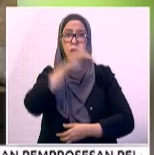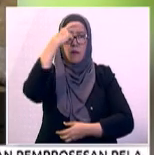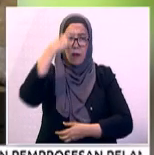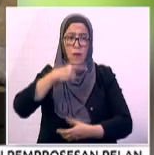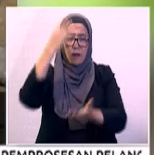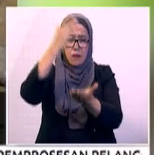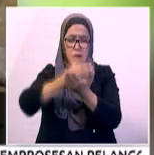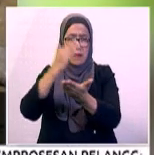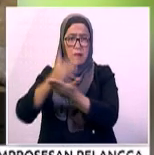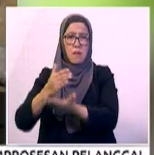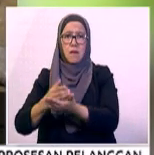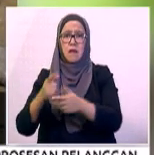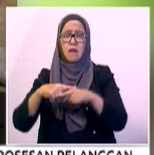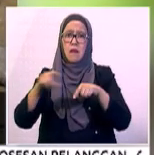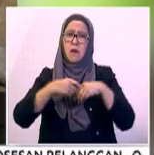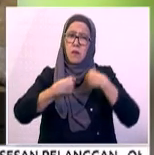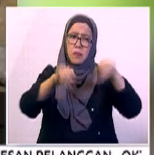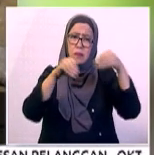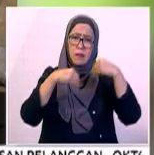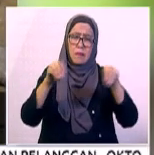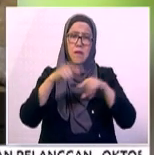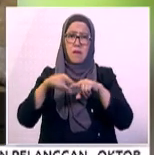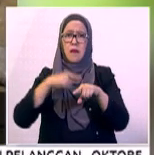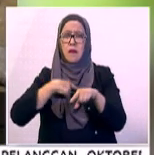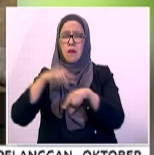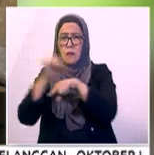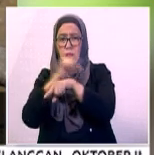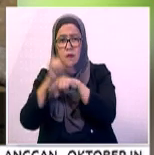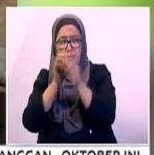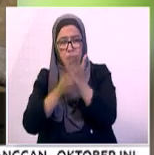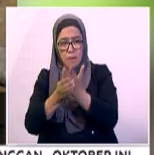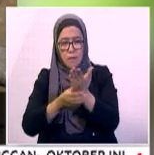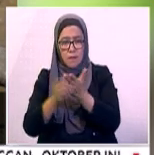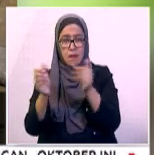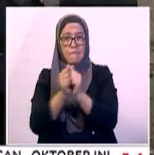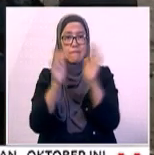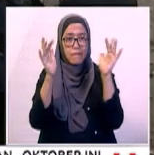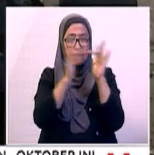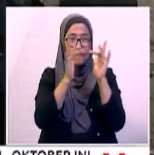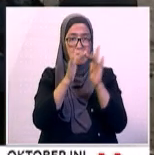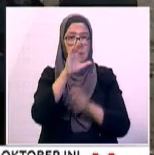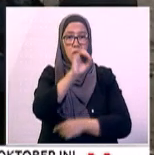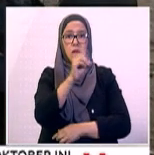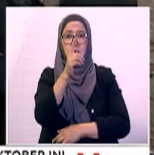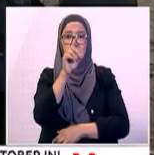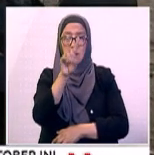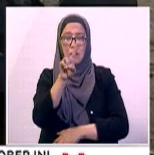pengedaran dadah dengan menghubungi talian hotline JSJN di